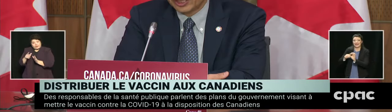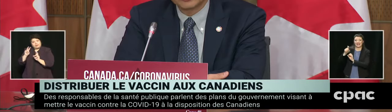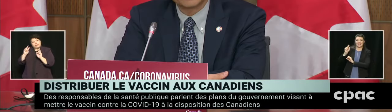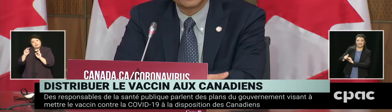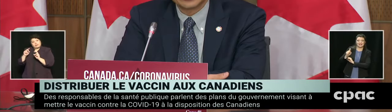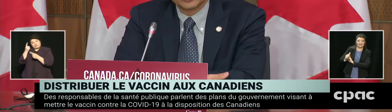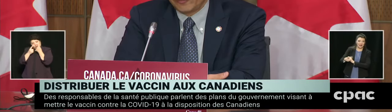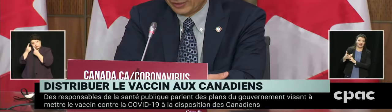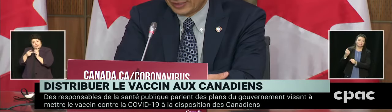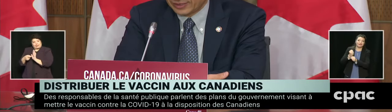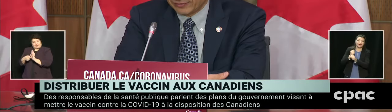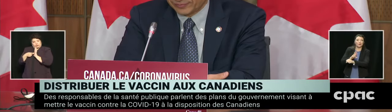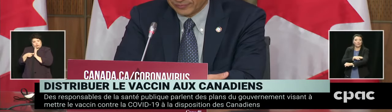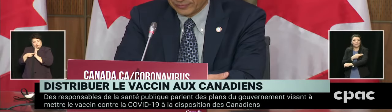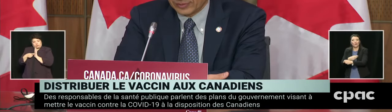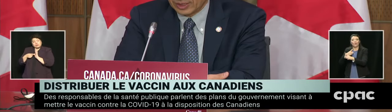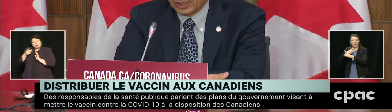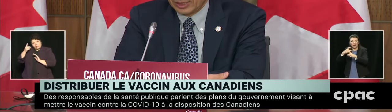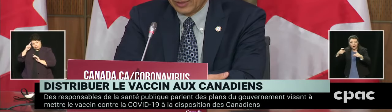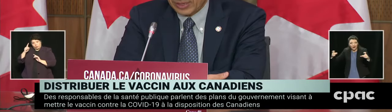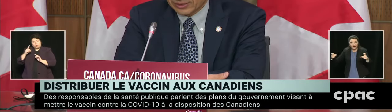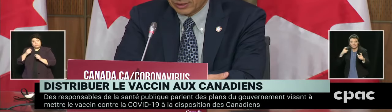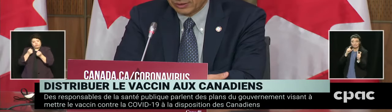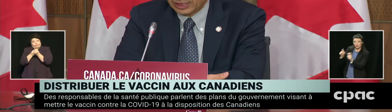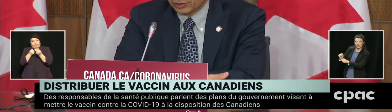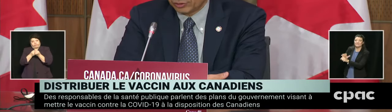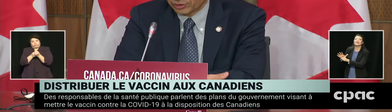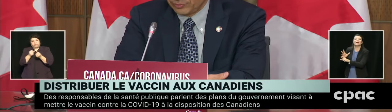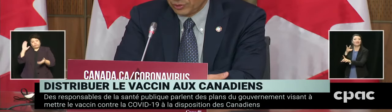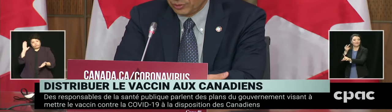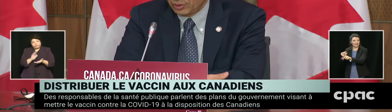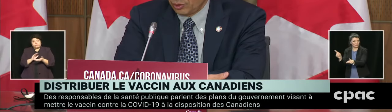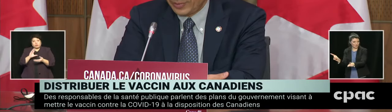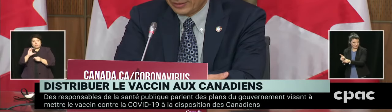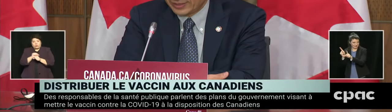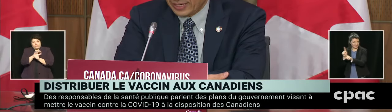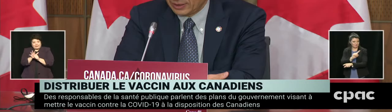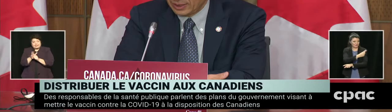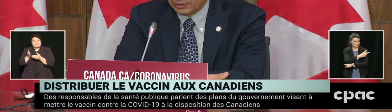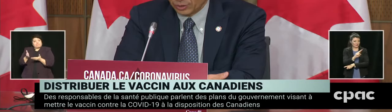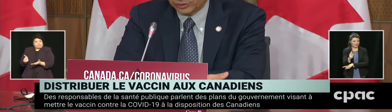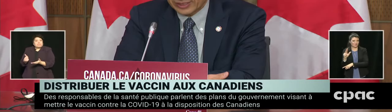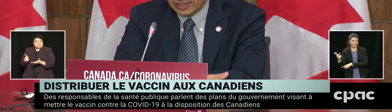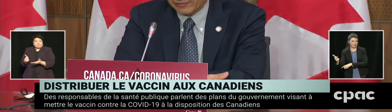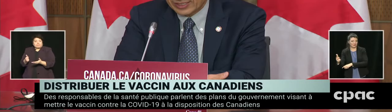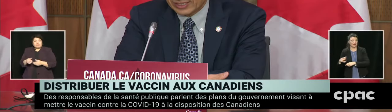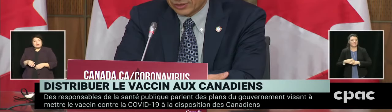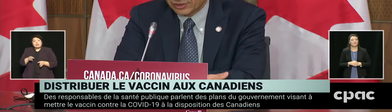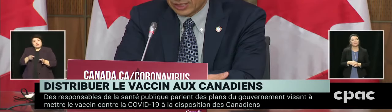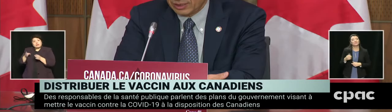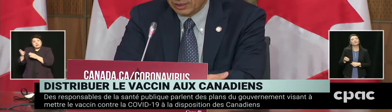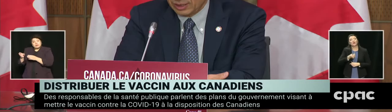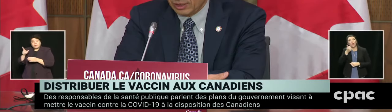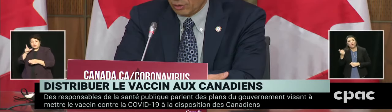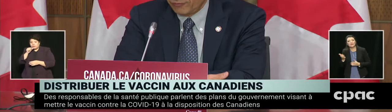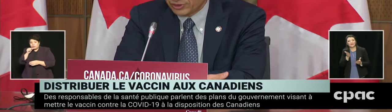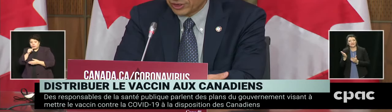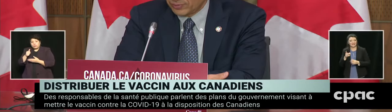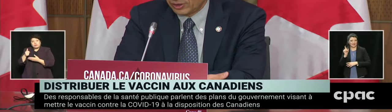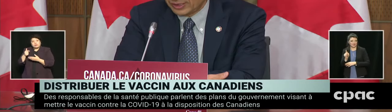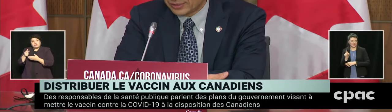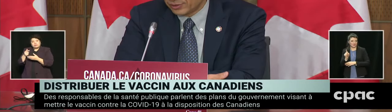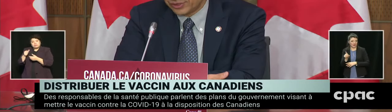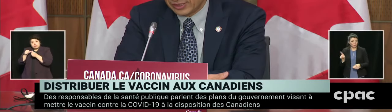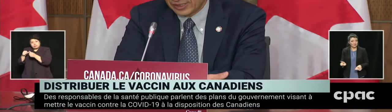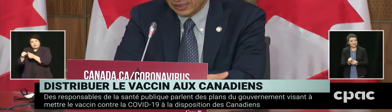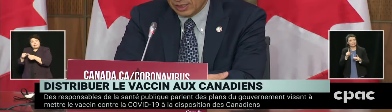pour lutter contre la COVID-19. Les personnes qui contribuent au maintien d'autres services essentiels au